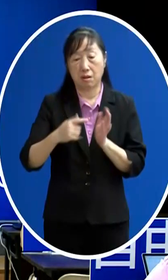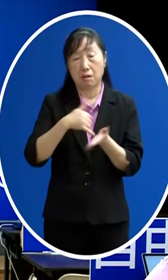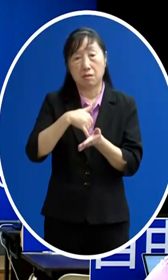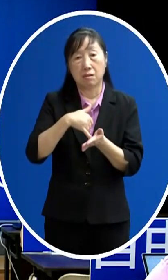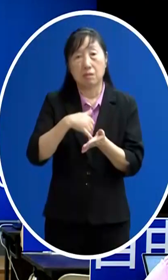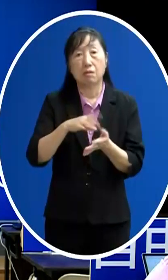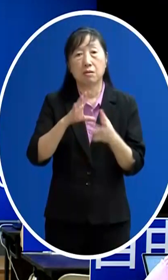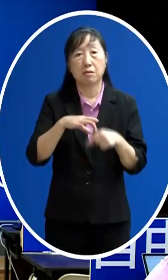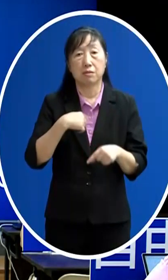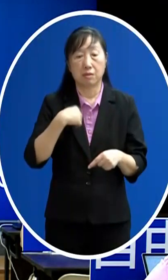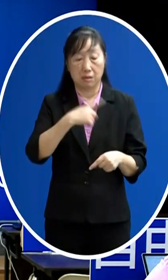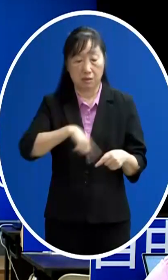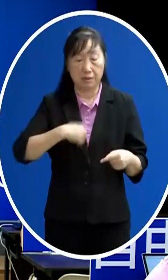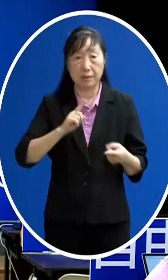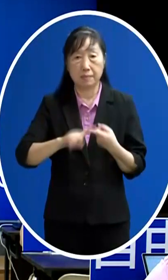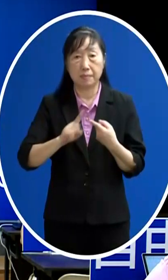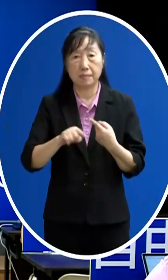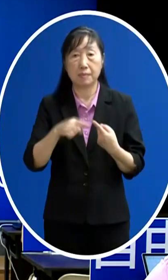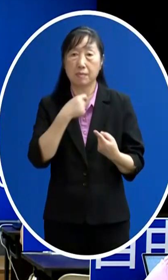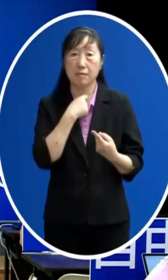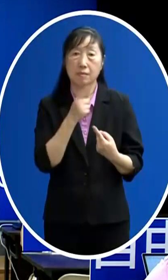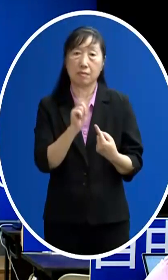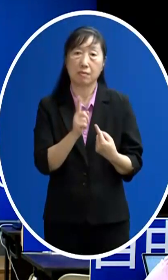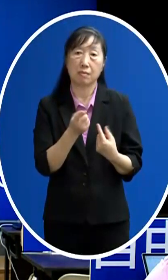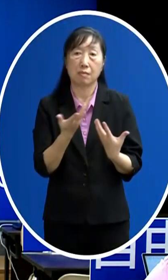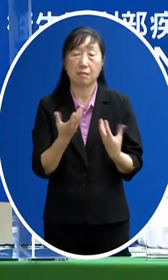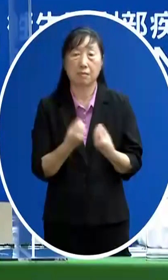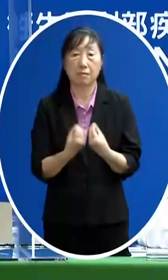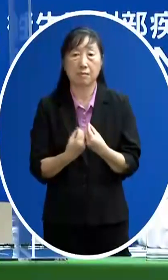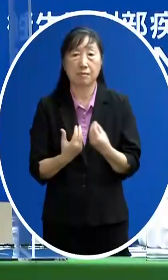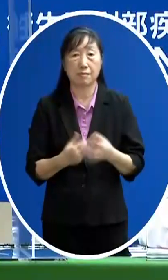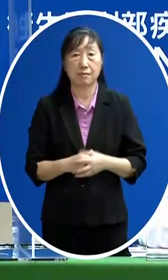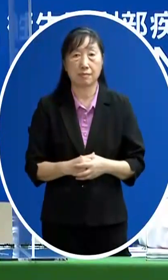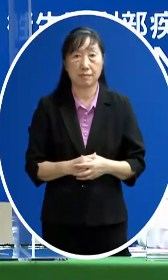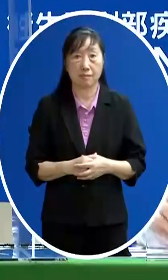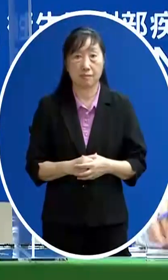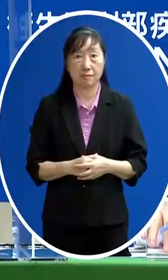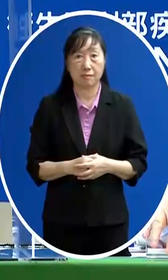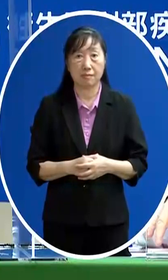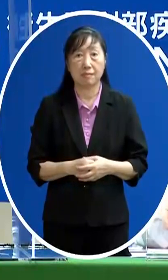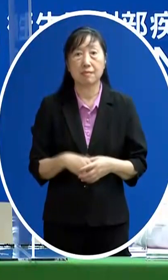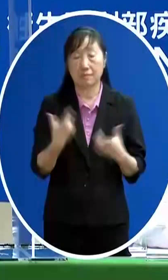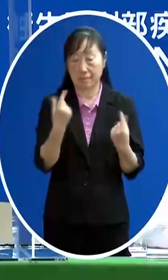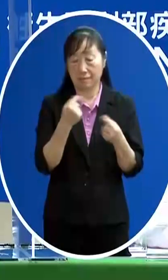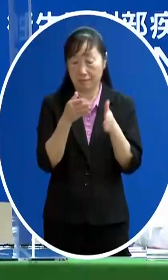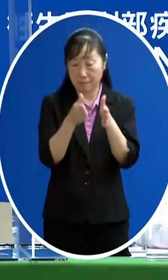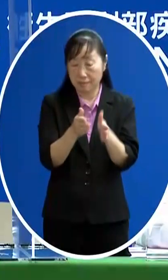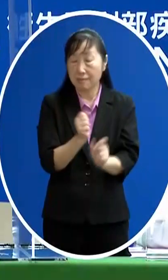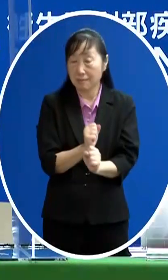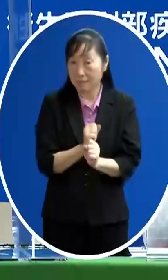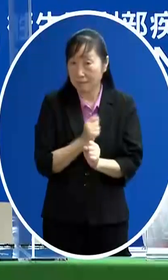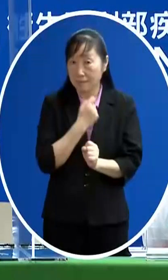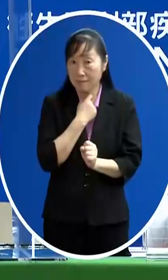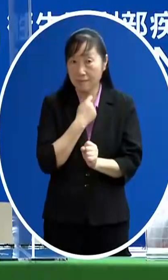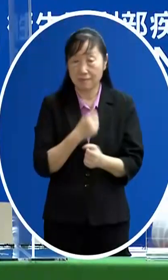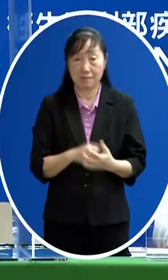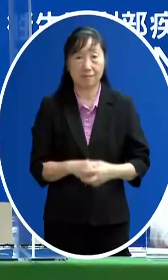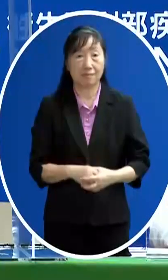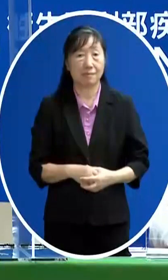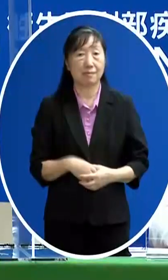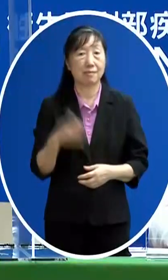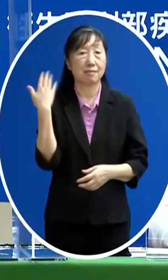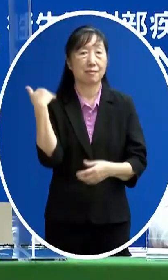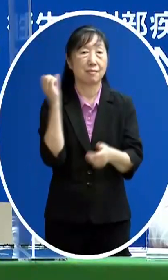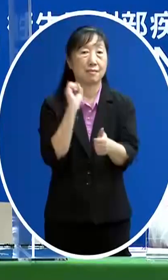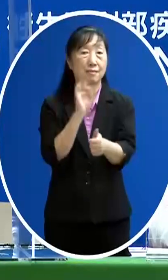或是还有症状持续，到底会不会传染？谢谢。 对，这里面就是还是要谨慎。基本上那时候跟